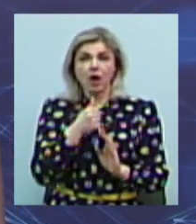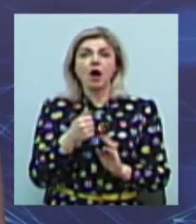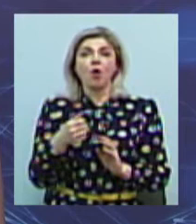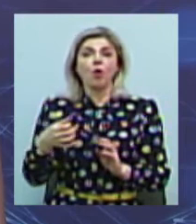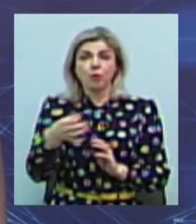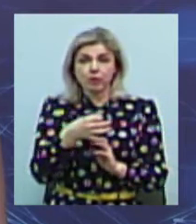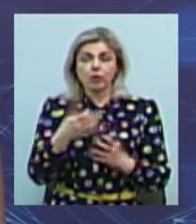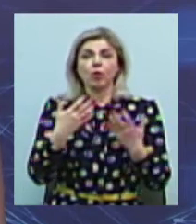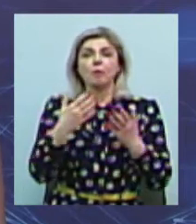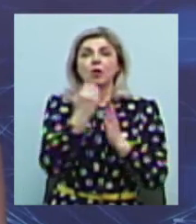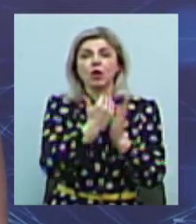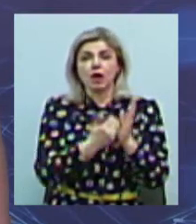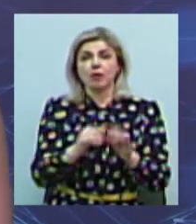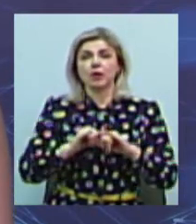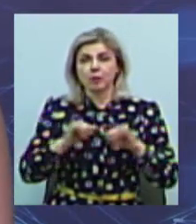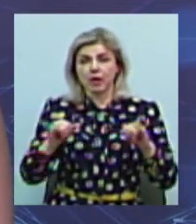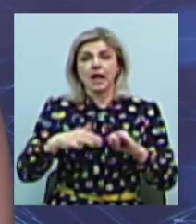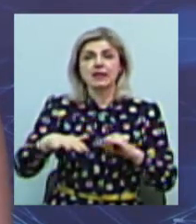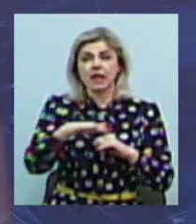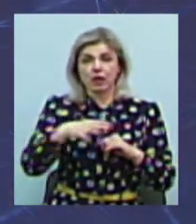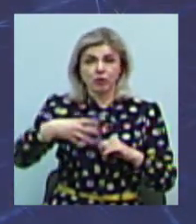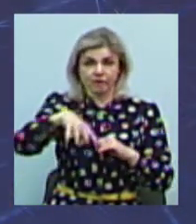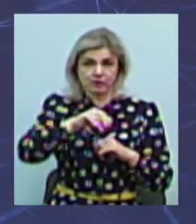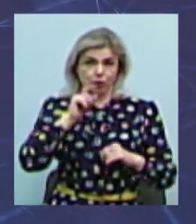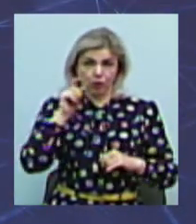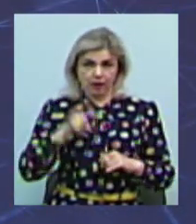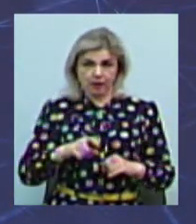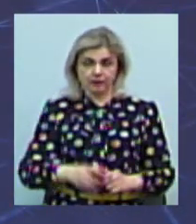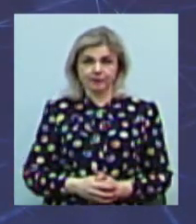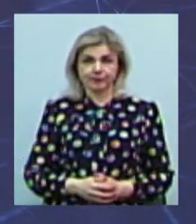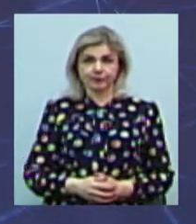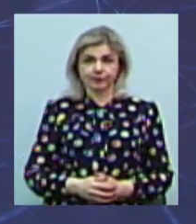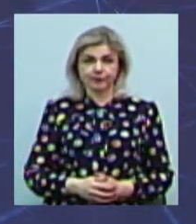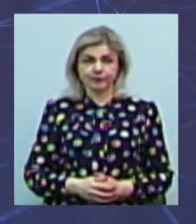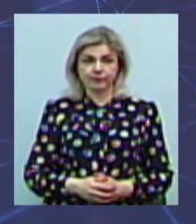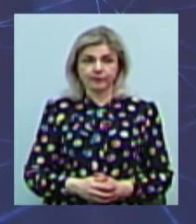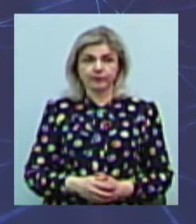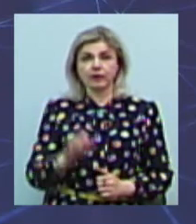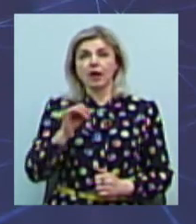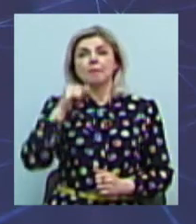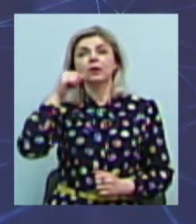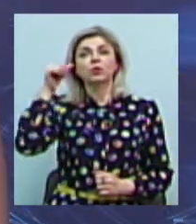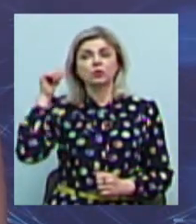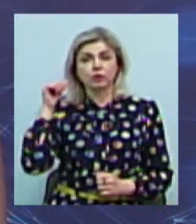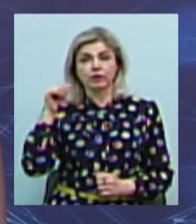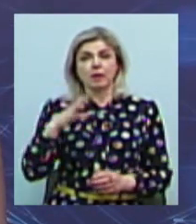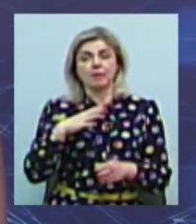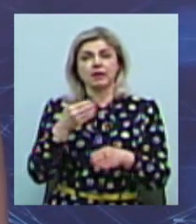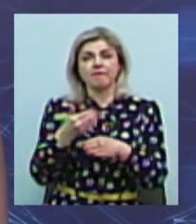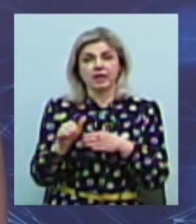вже розповсюджена на територію всієї України. І минулого року було